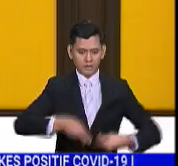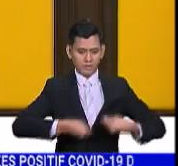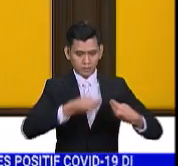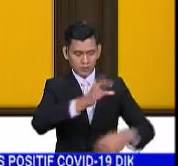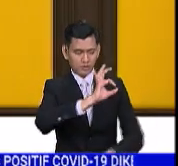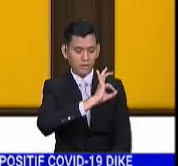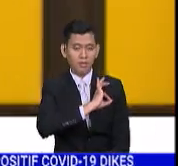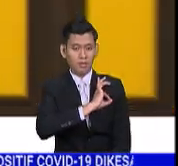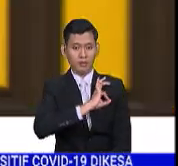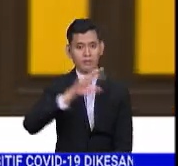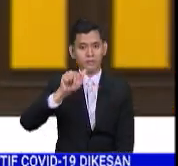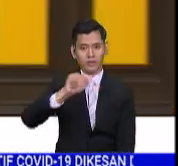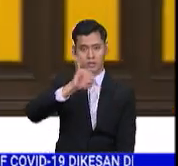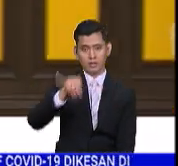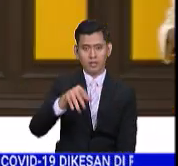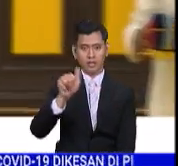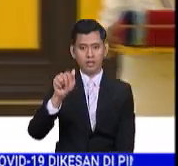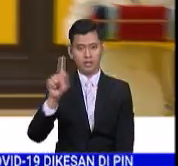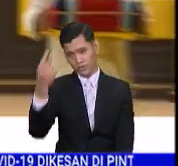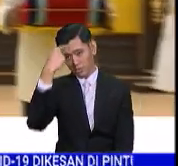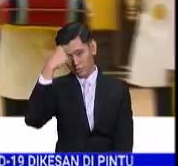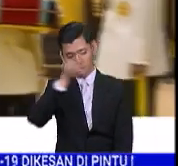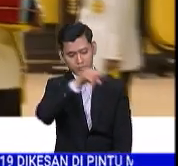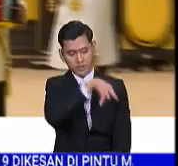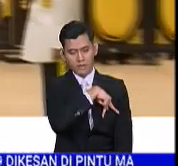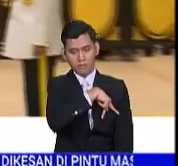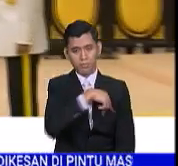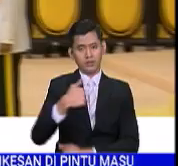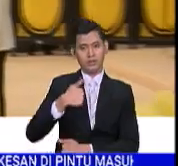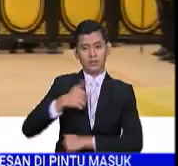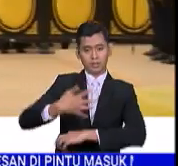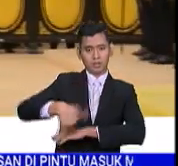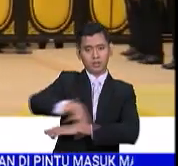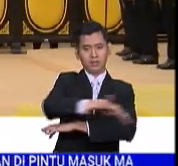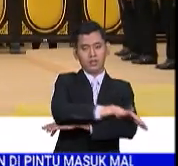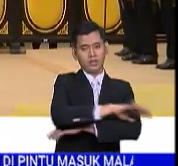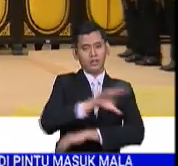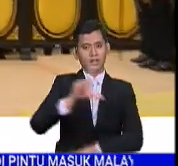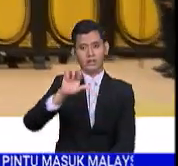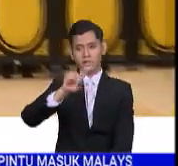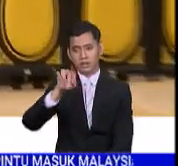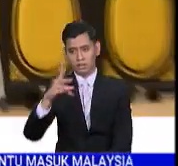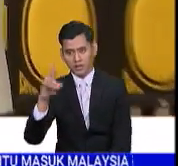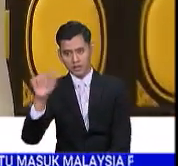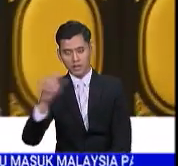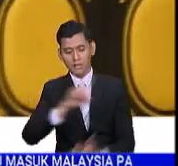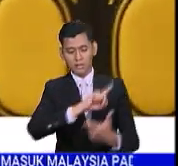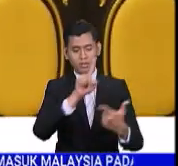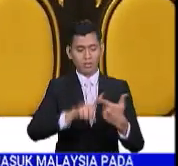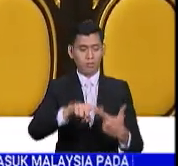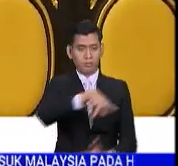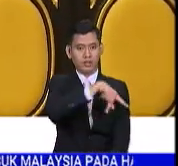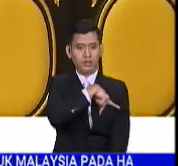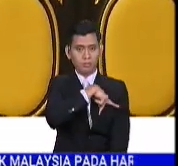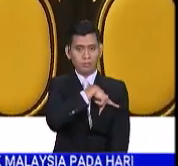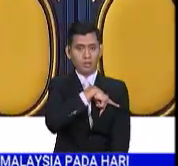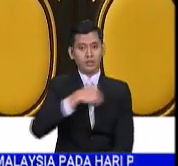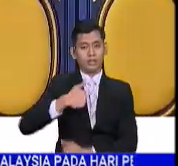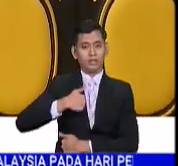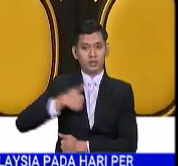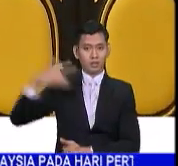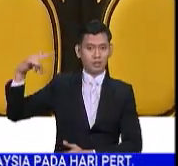kan Dajah pijeti kepada penghematan rela out Laksmana tasyri Muhammad Reza Muhammad Sani dan panglima tentera udara